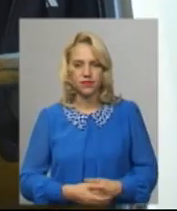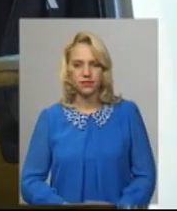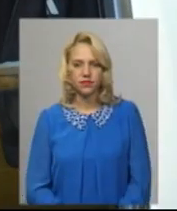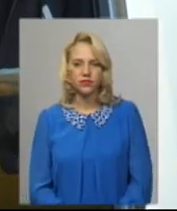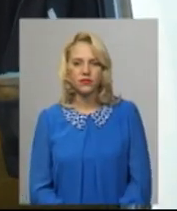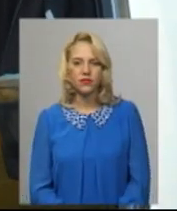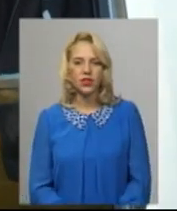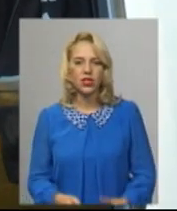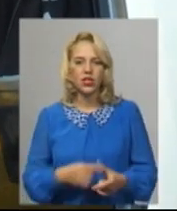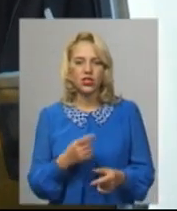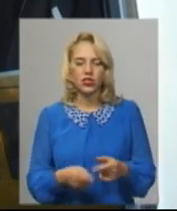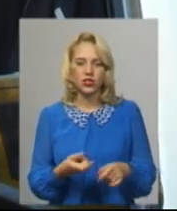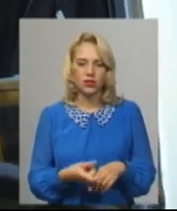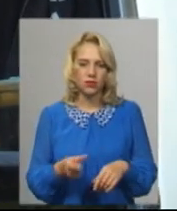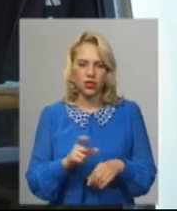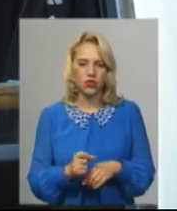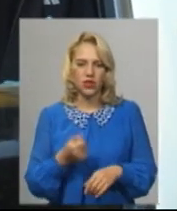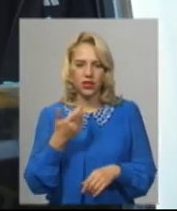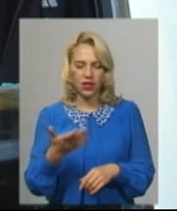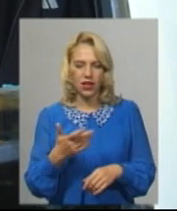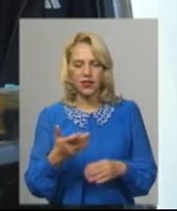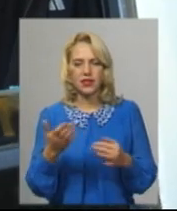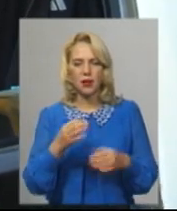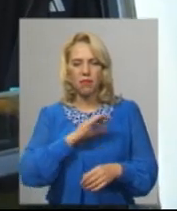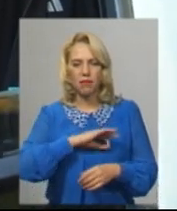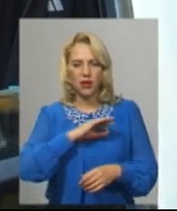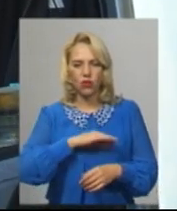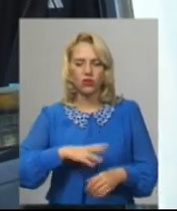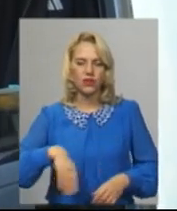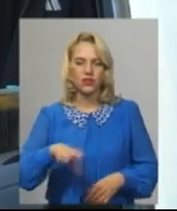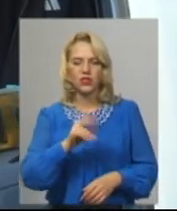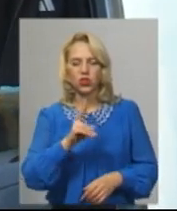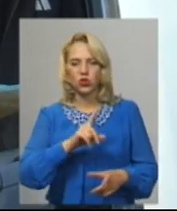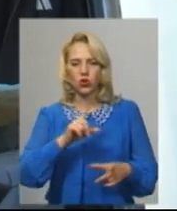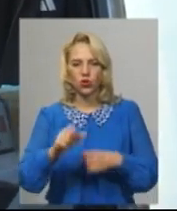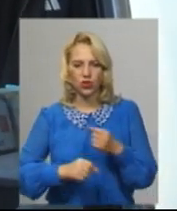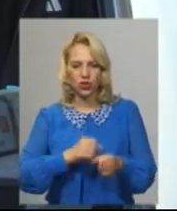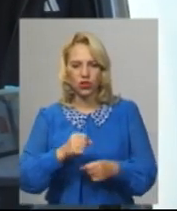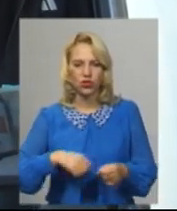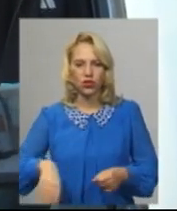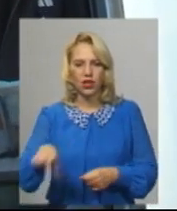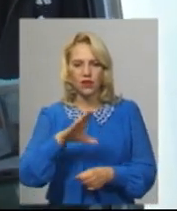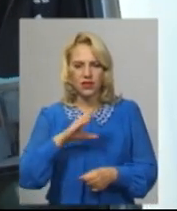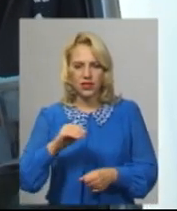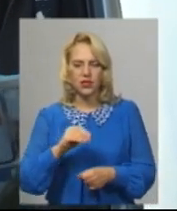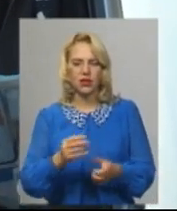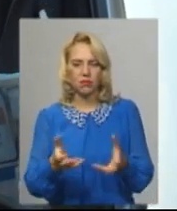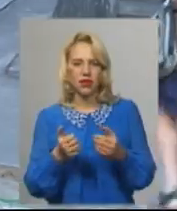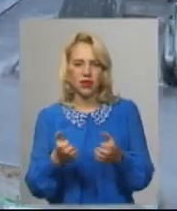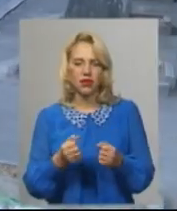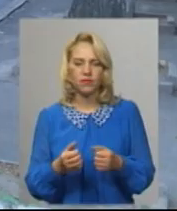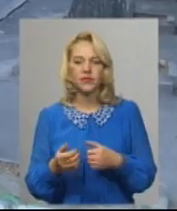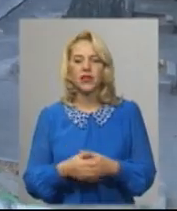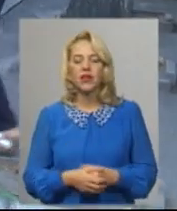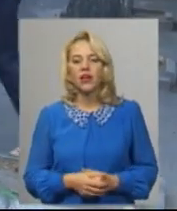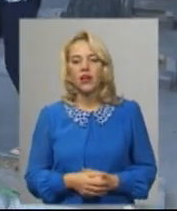Чи збільшили кількість пільгових місць? Більше. Чи берете по звичайному тарифу? Всі, хто їдуть, всіх забираються. Двері. Збирати всіх?